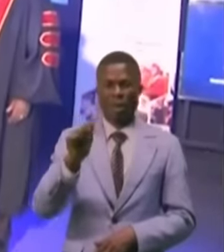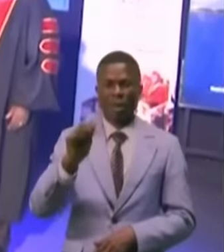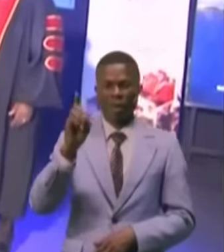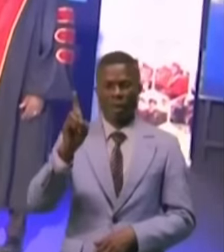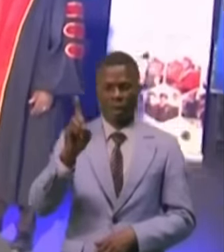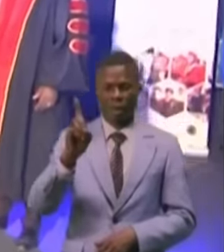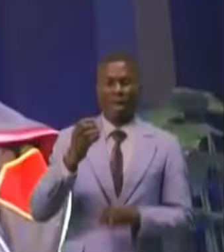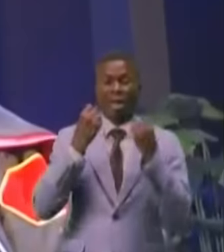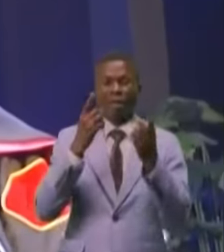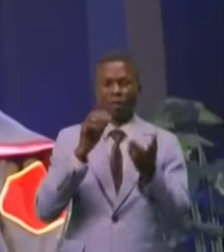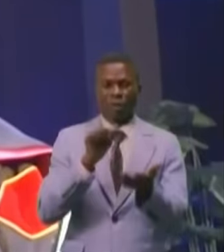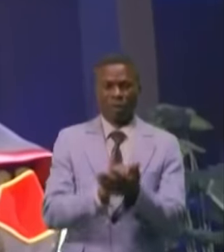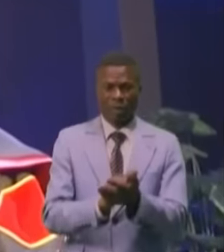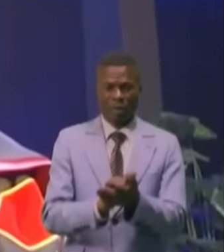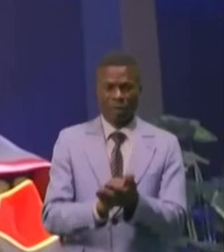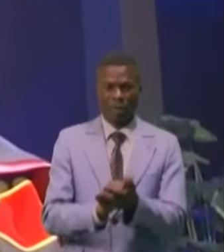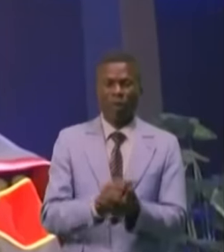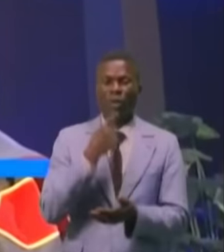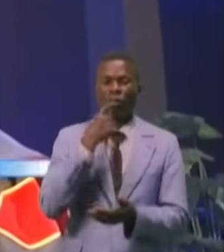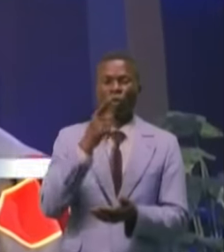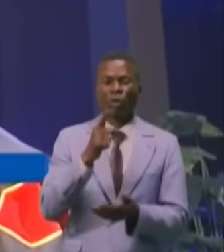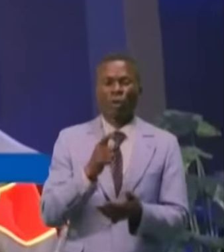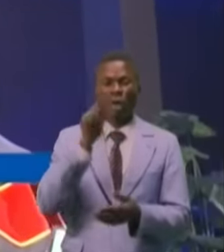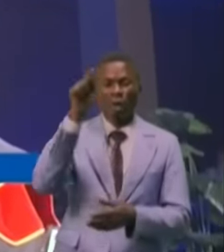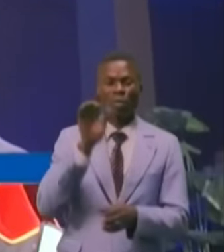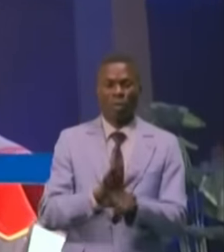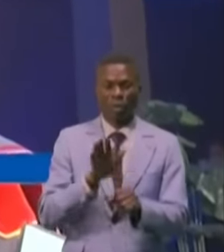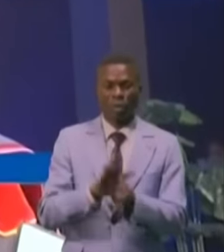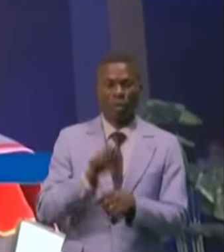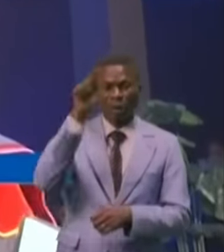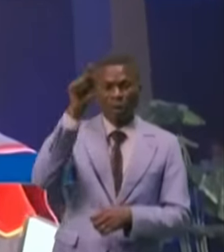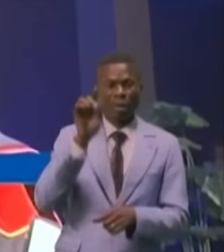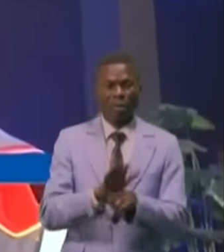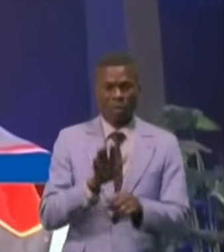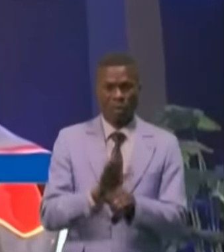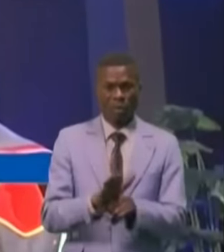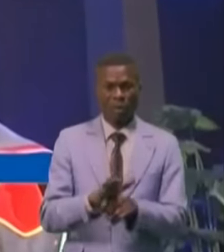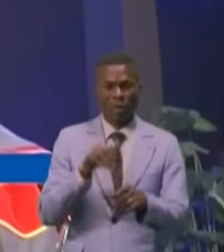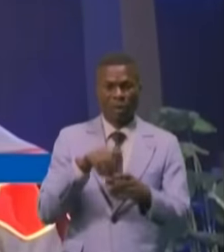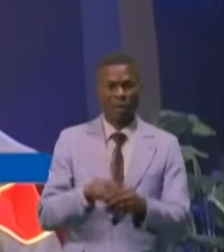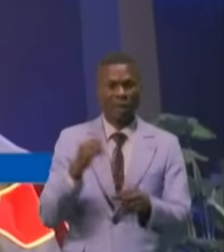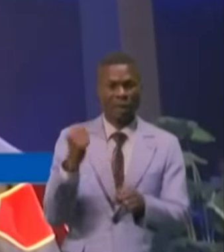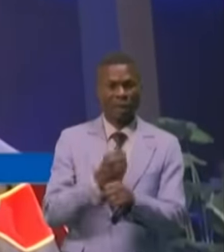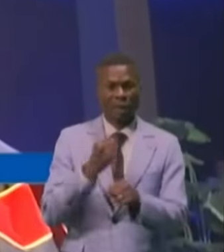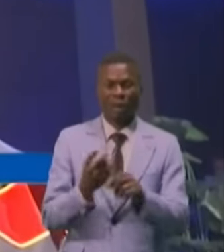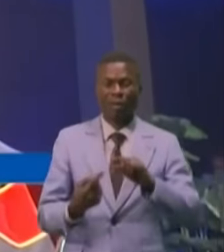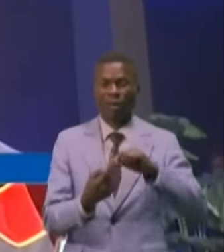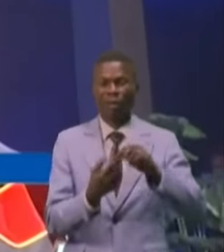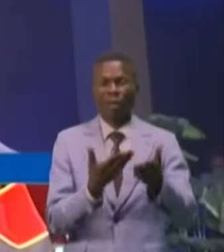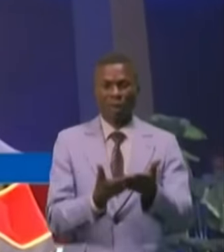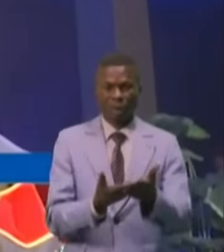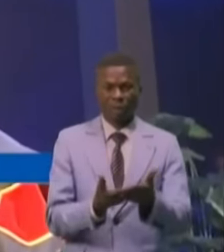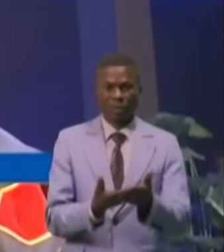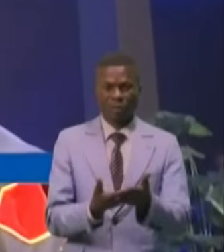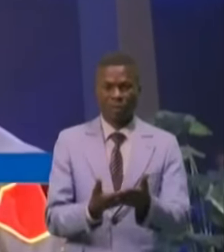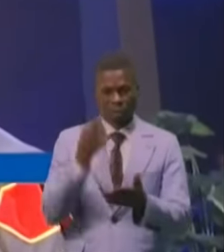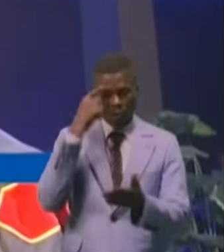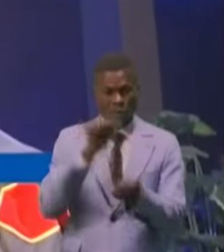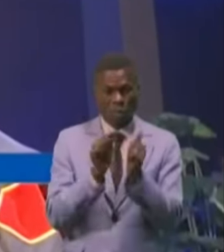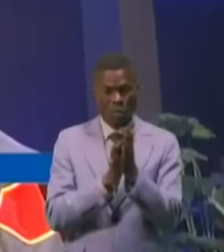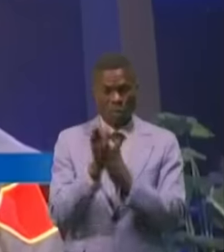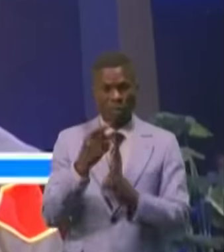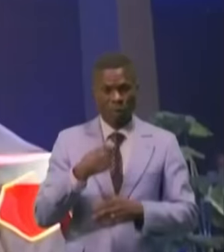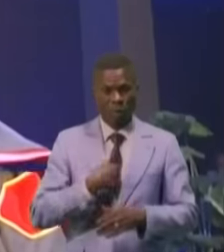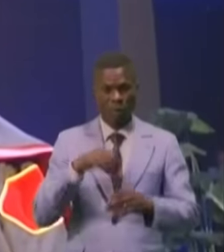ses gestes. Il faut nécessairement se distinguer dans une œuvre particulière. Et en ce qui me concerne, c'est dans